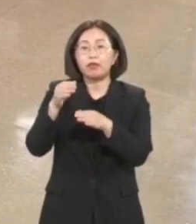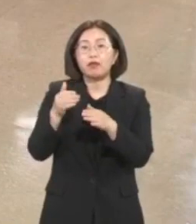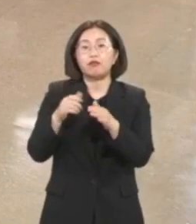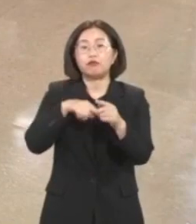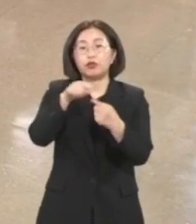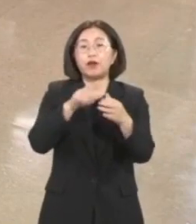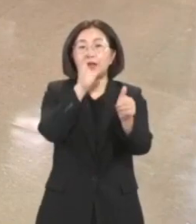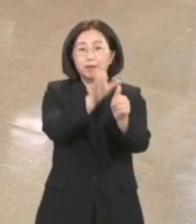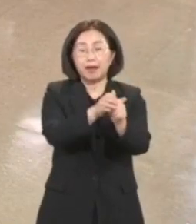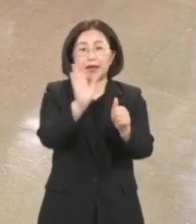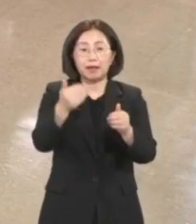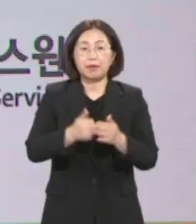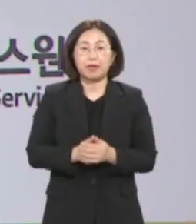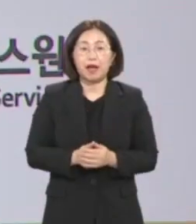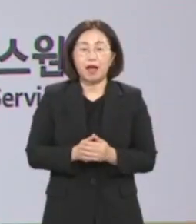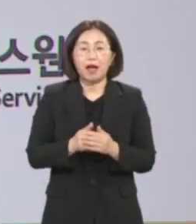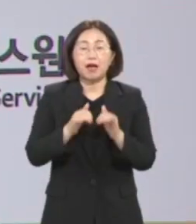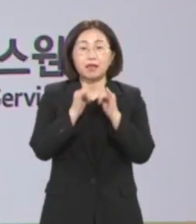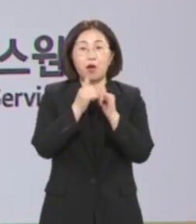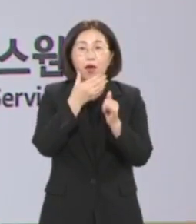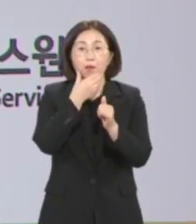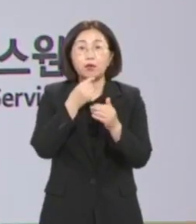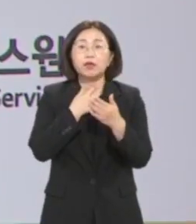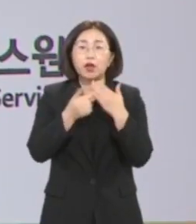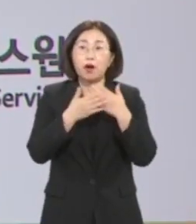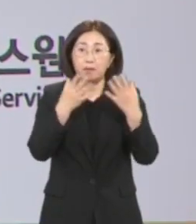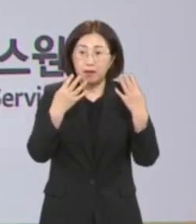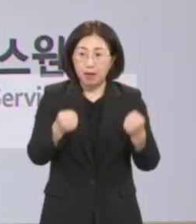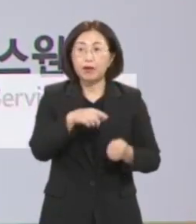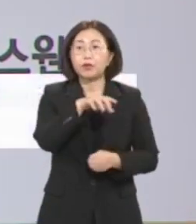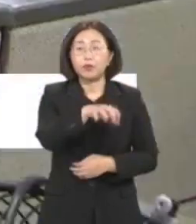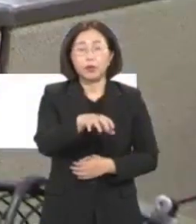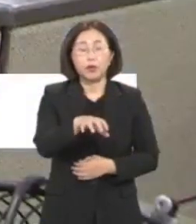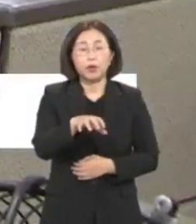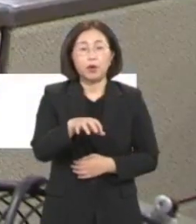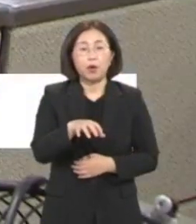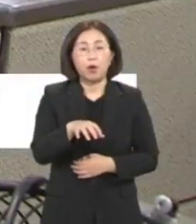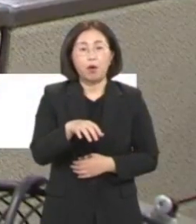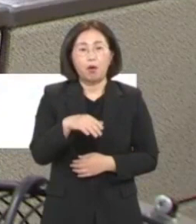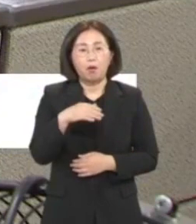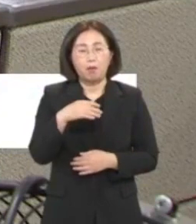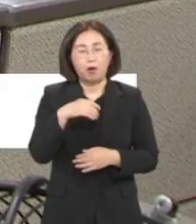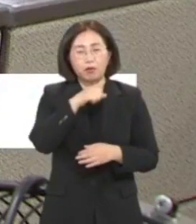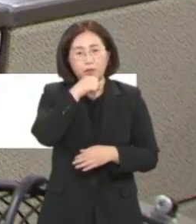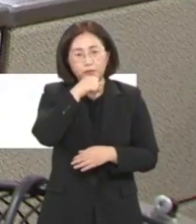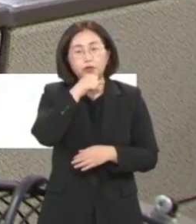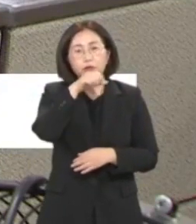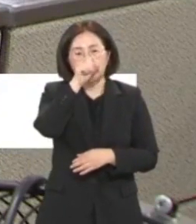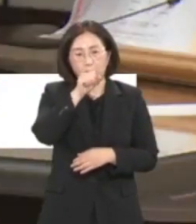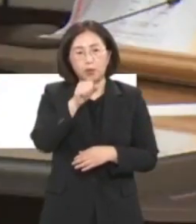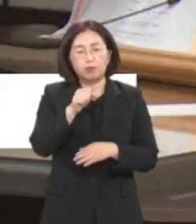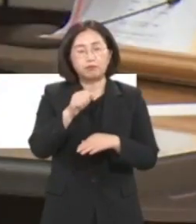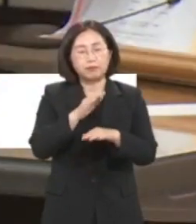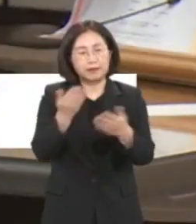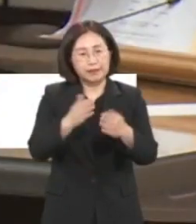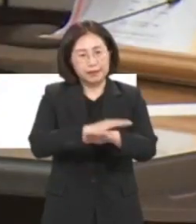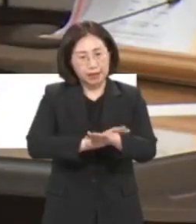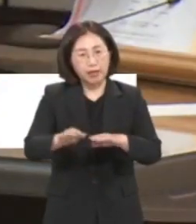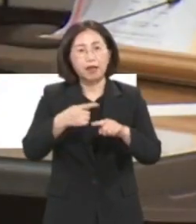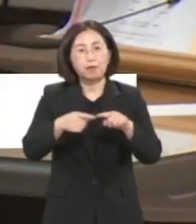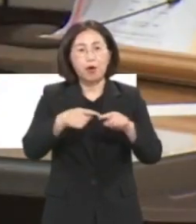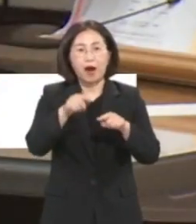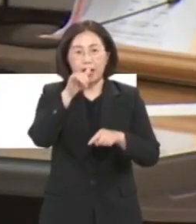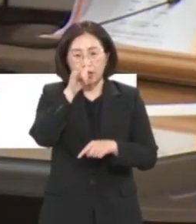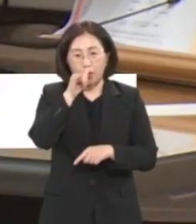노인 등 사회복지 사업 경험이 많은 시 출연 기관으로 투명성과 객관성을 보장할 수 있어 산적한 노인복지관의